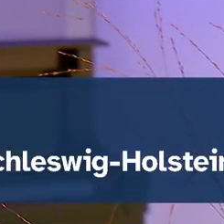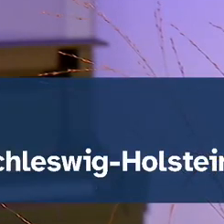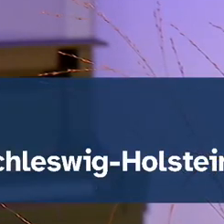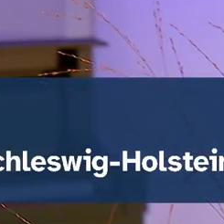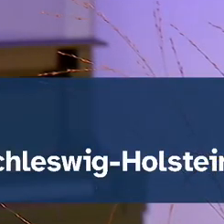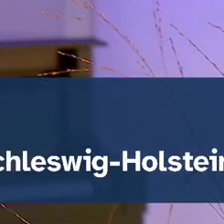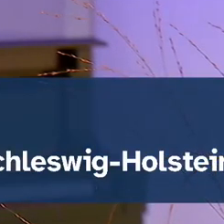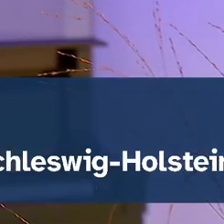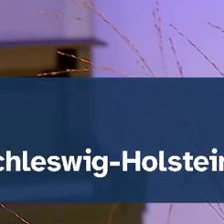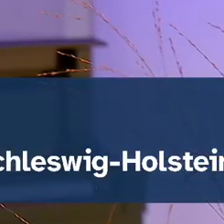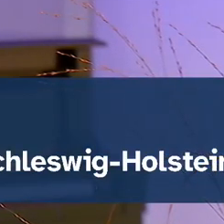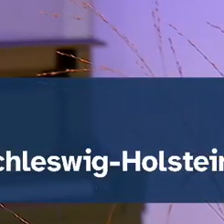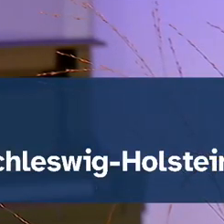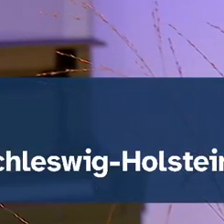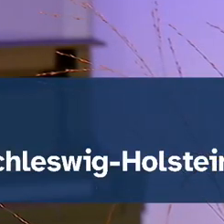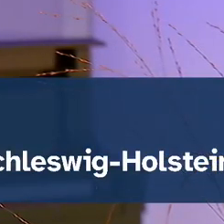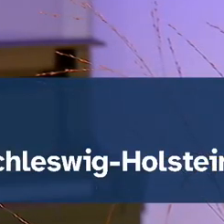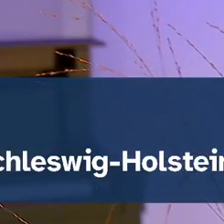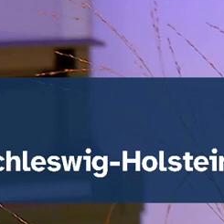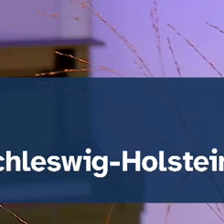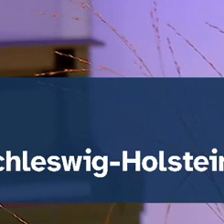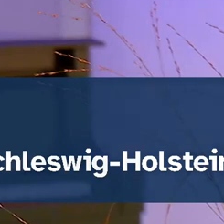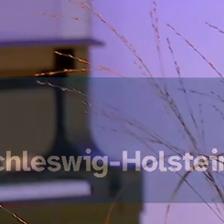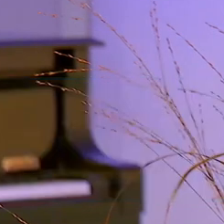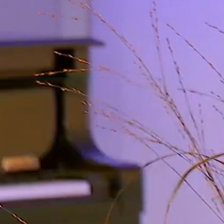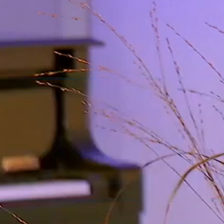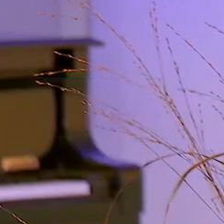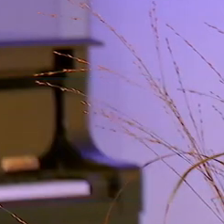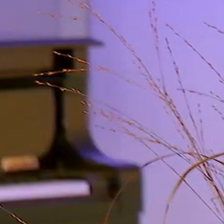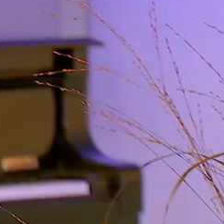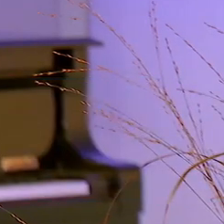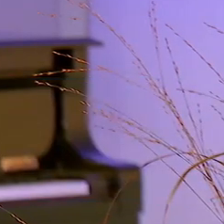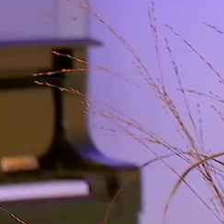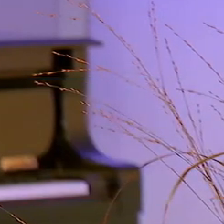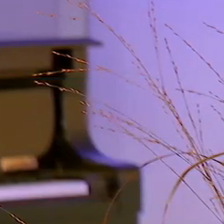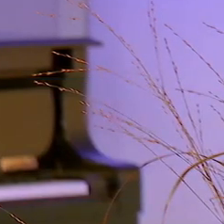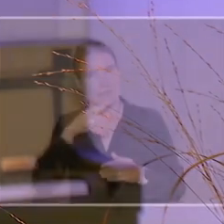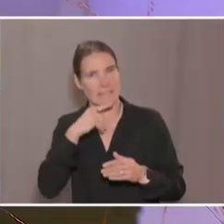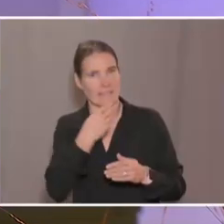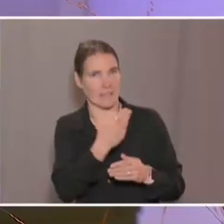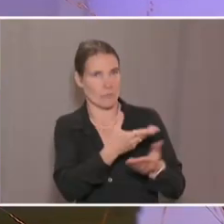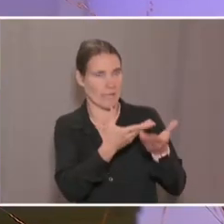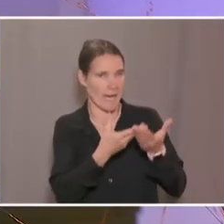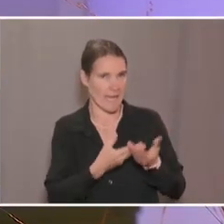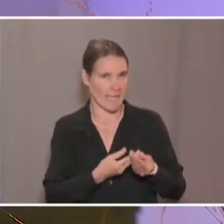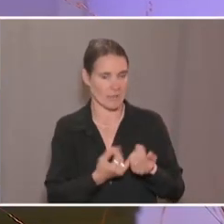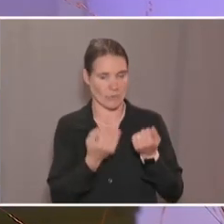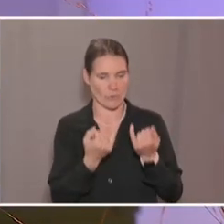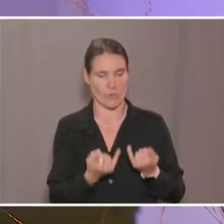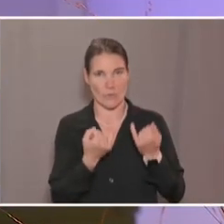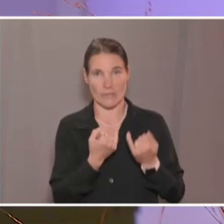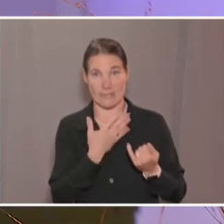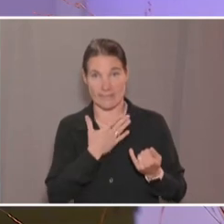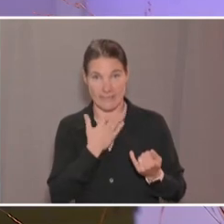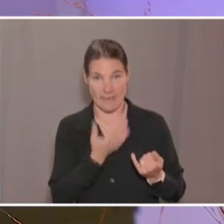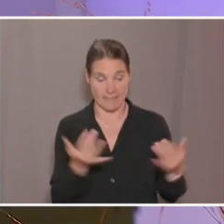meiner Vorrednerinnen an, aber Ihnen, sehr geehrter Herr Professor Reinhardt, möchte ich danken für die Einladung, dass ich heute hier zugegen sein darf